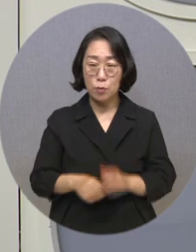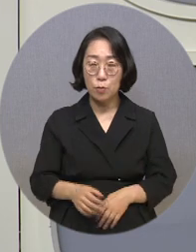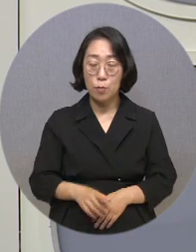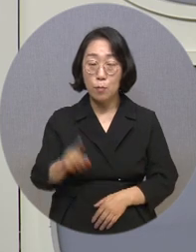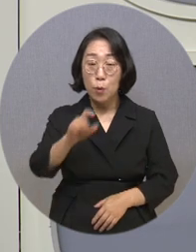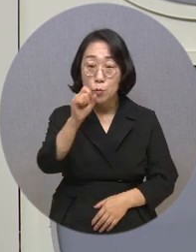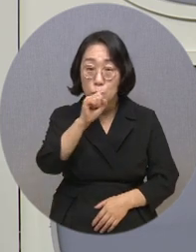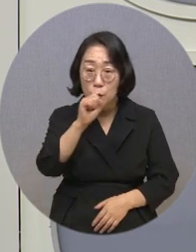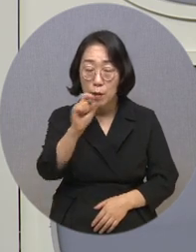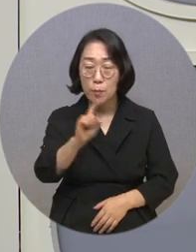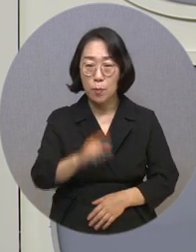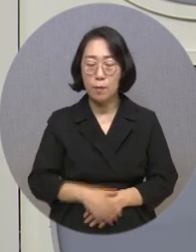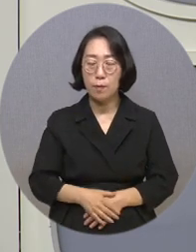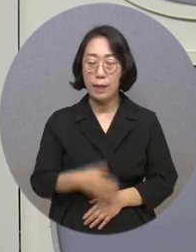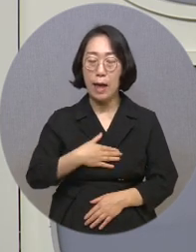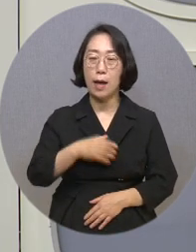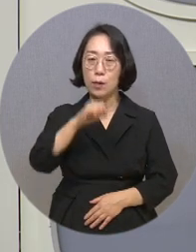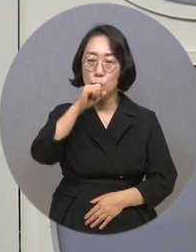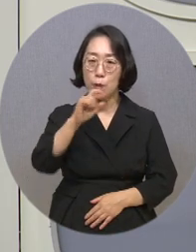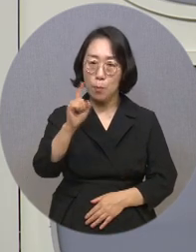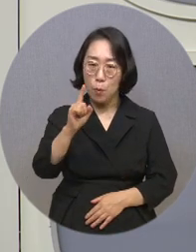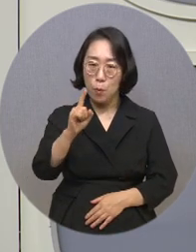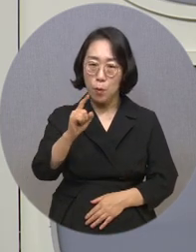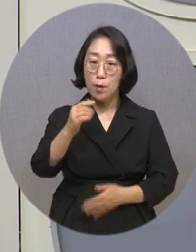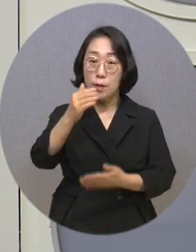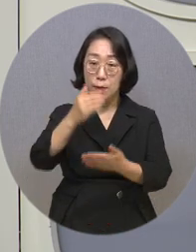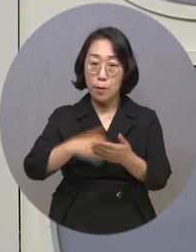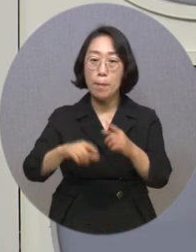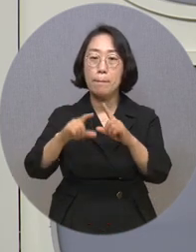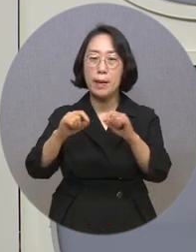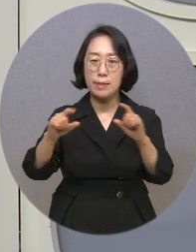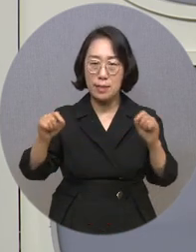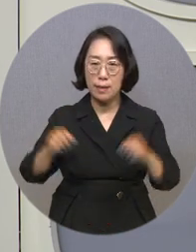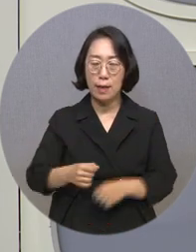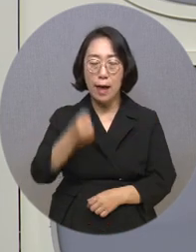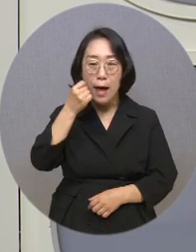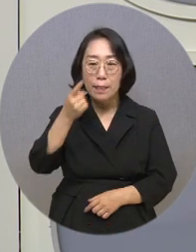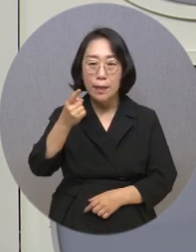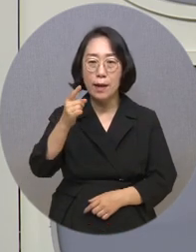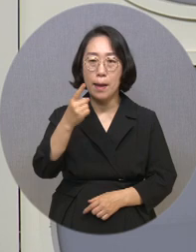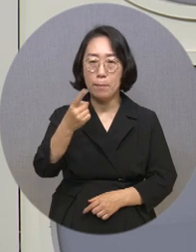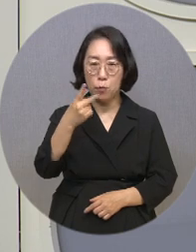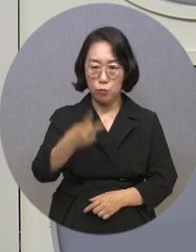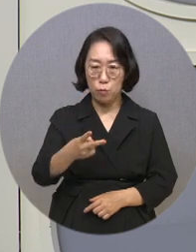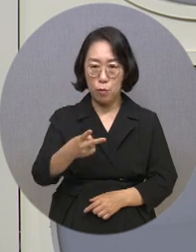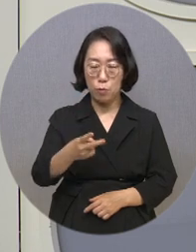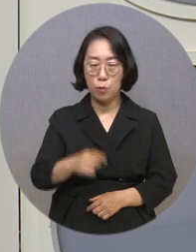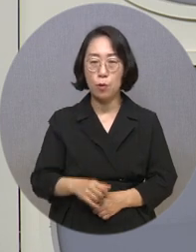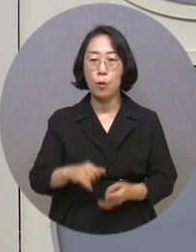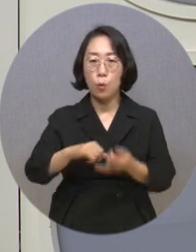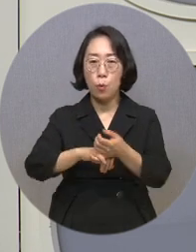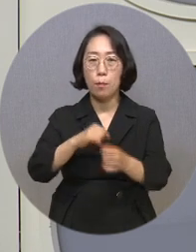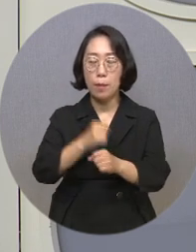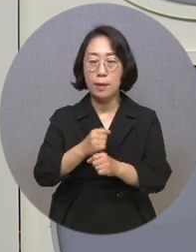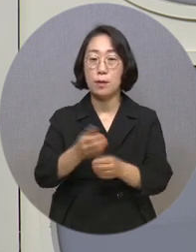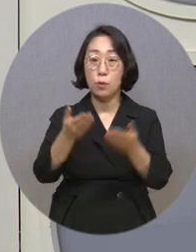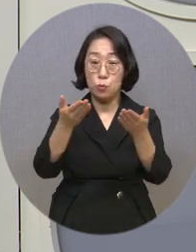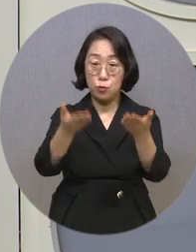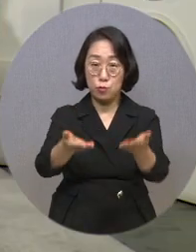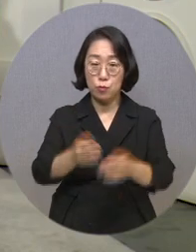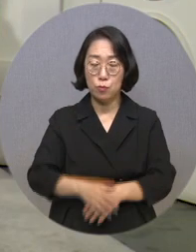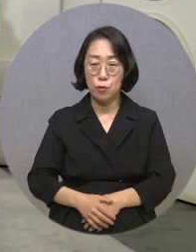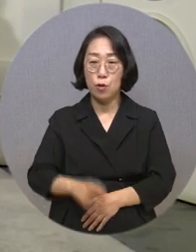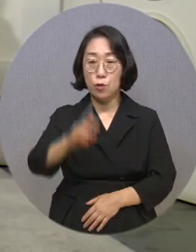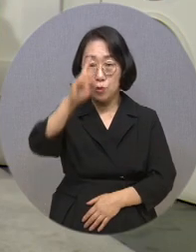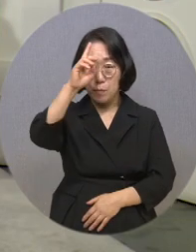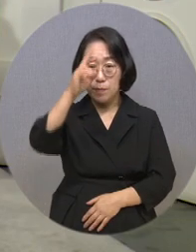뭐 좋아하시냐면은 뭐 좋아한다면 그 좋아하는 반찬을 꼭 한 달에 한두 번씩은 해드려요. 그래서 이제 음식을 점심